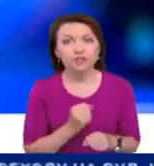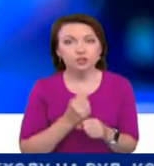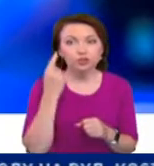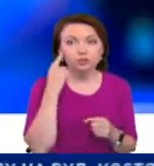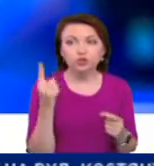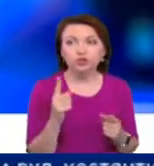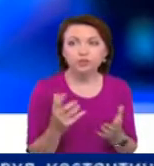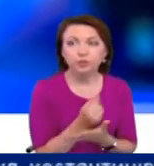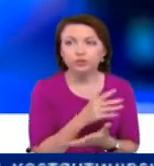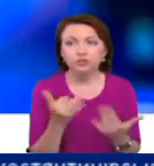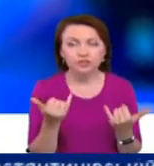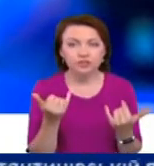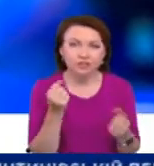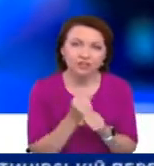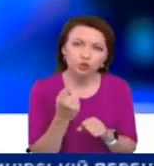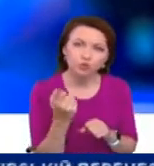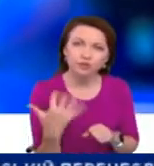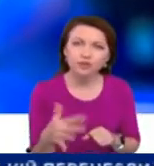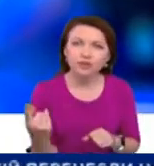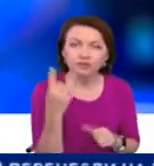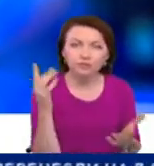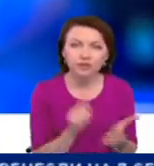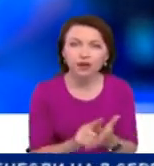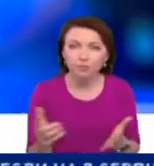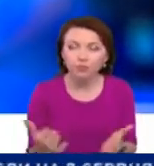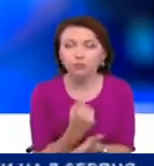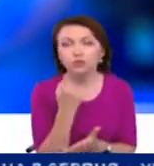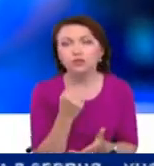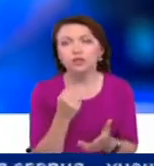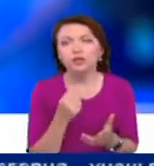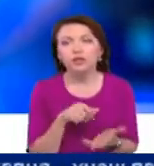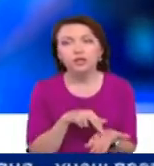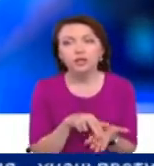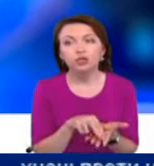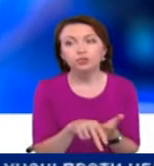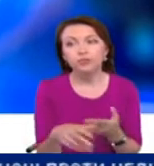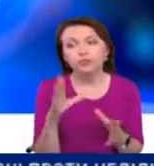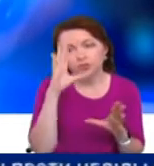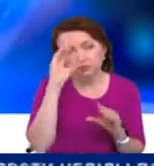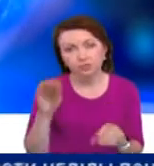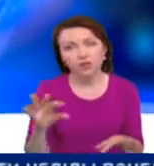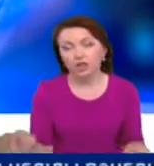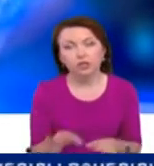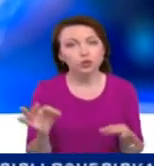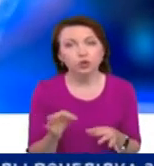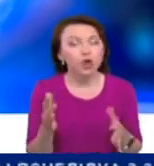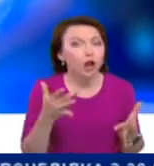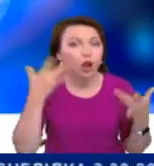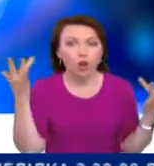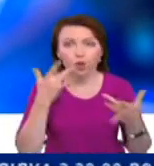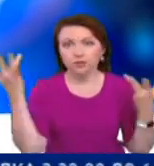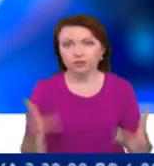если что-то не получается, сейчас я сделаю еще 150 раз и обязательно получится. Ну, то есть ты идешь вперед, несмотря ни на что, и у тебя